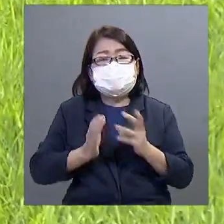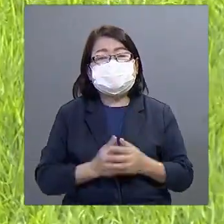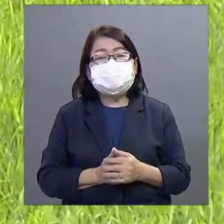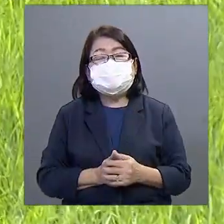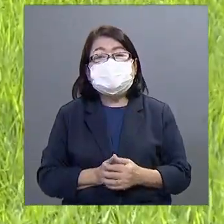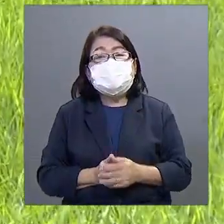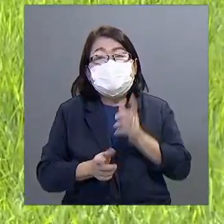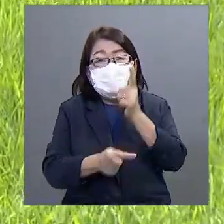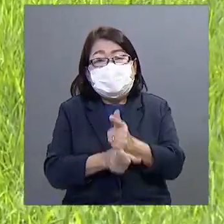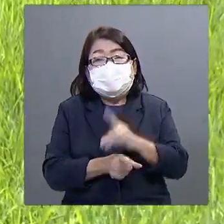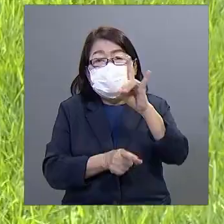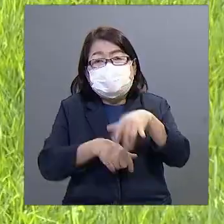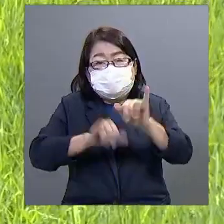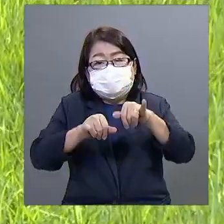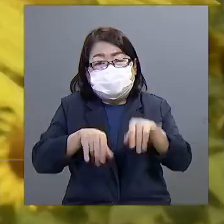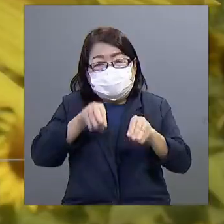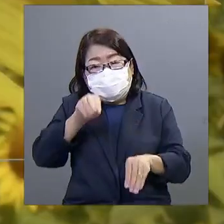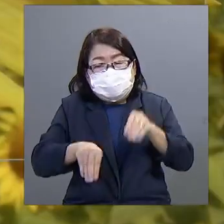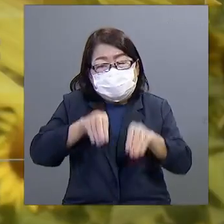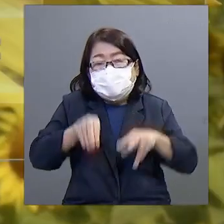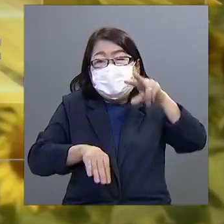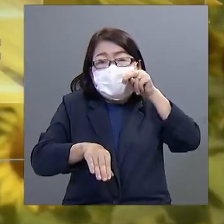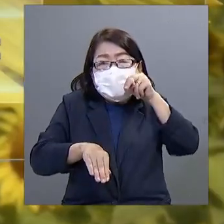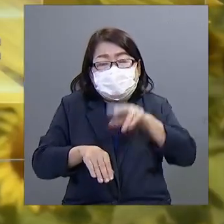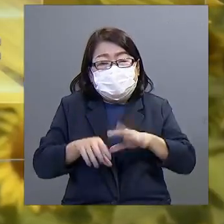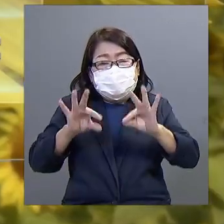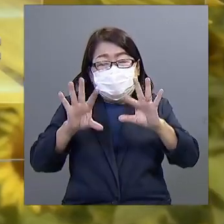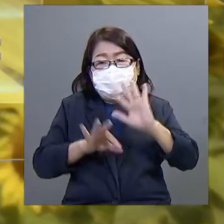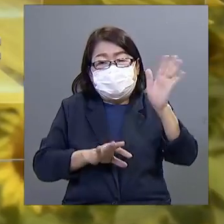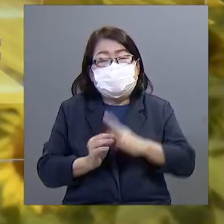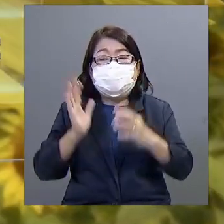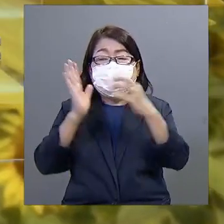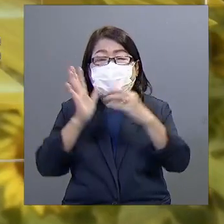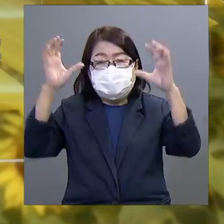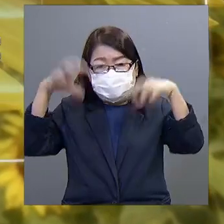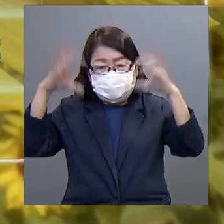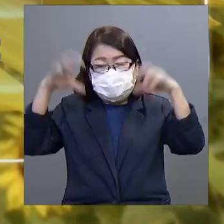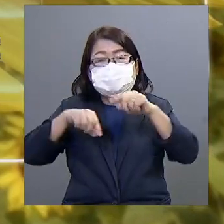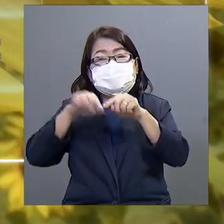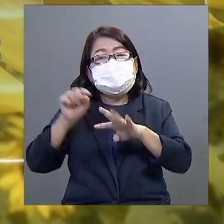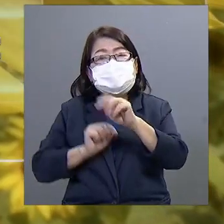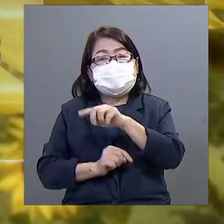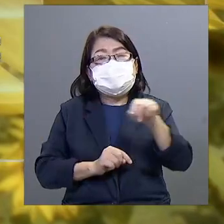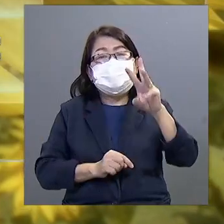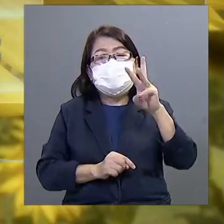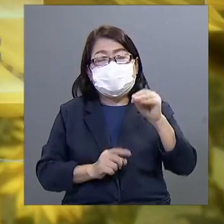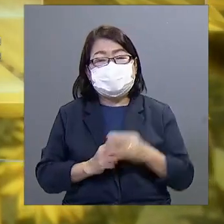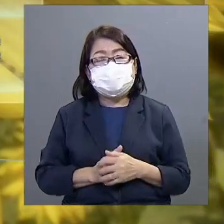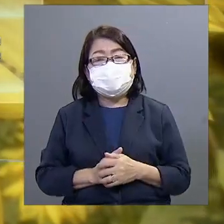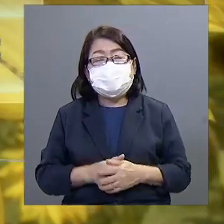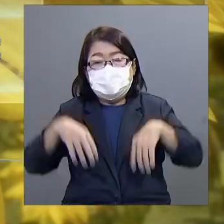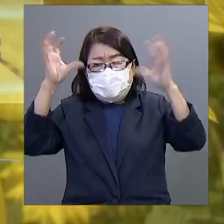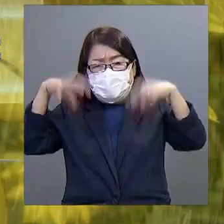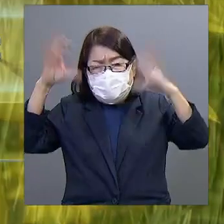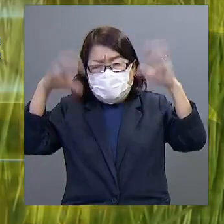ไมควปอยใหสตเลี้ยงอยู่ในทชื่แฉะเปนเวลานานค่ะภาคลางมฝนฟ้าขนอง 40-60%องพ้นที่และมฝนตกหนกบางแห่